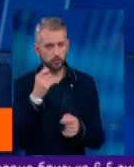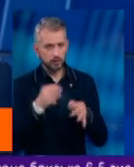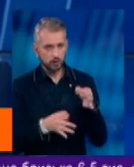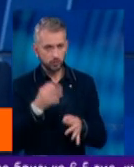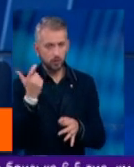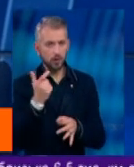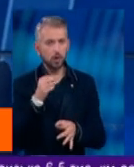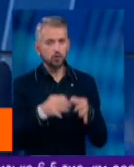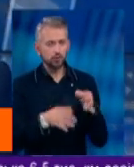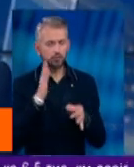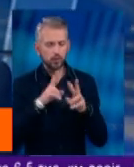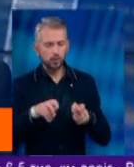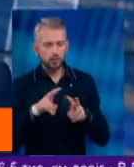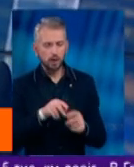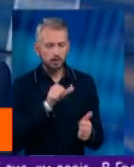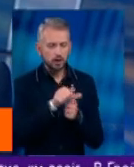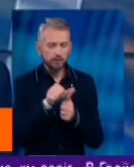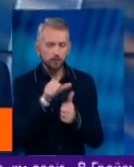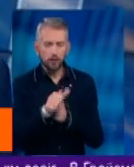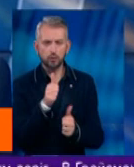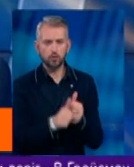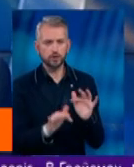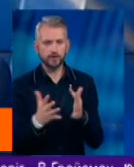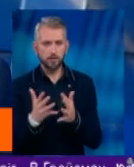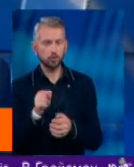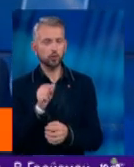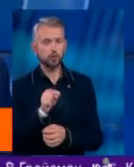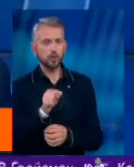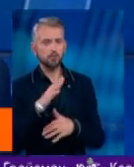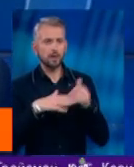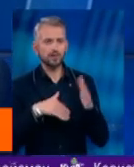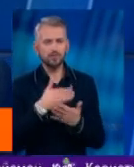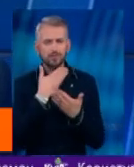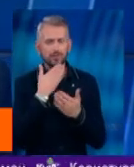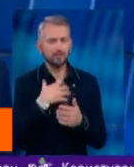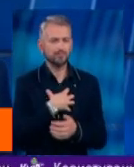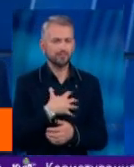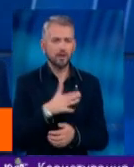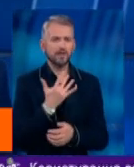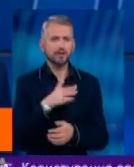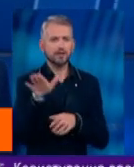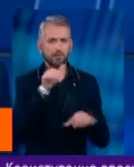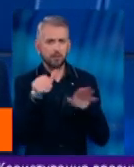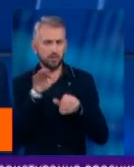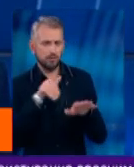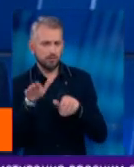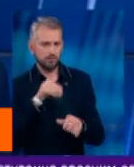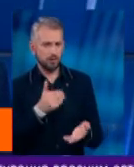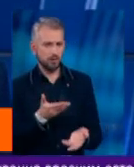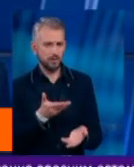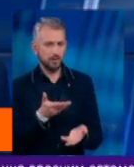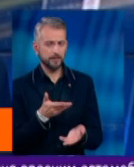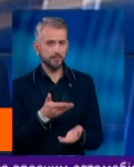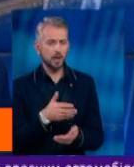буде розглядати індивідуально кожен випадок. І тут практично немає значення, скільки кредитів набрала